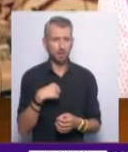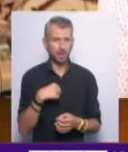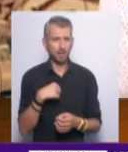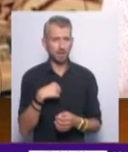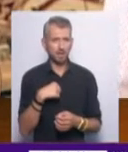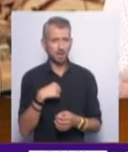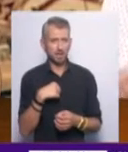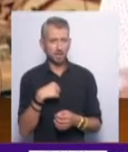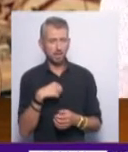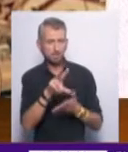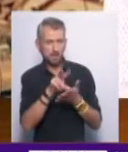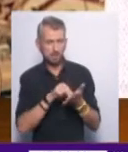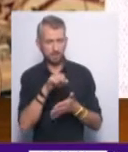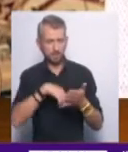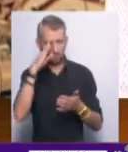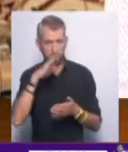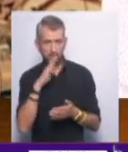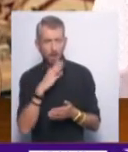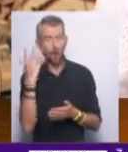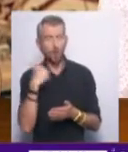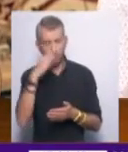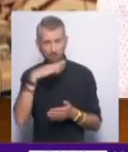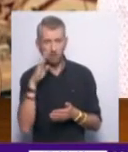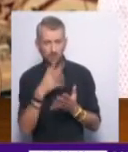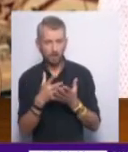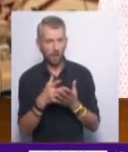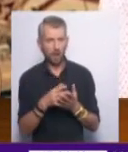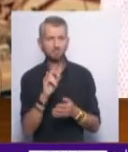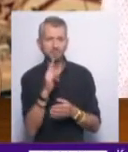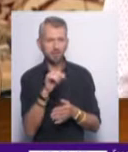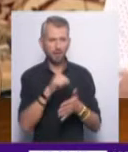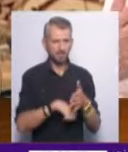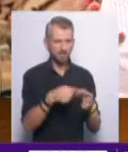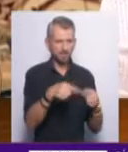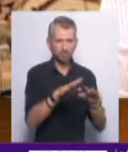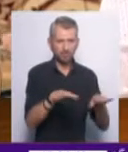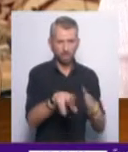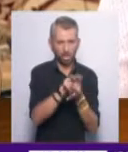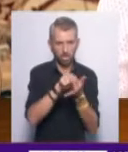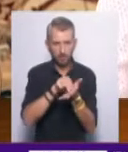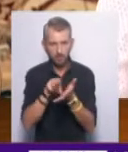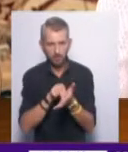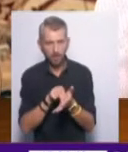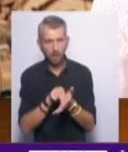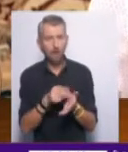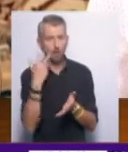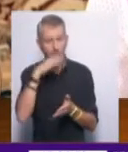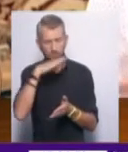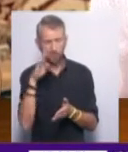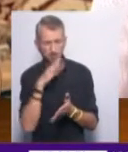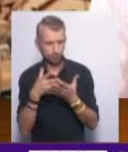від дітей. Але ж коли тиснуть батьки, в них як дух противоречить. А коли це говорять інші,